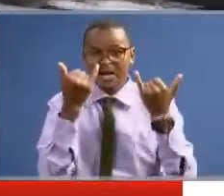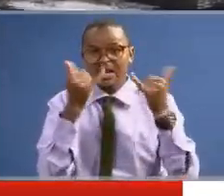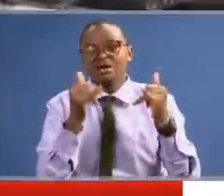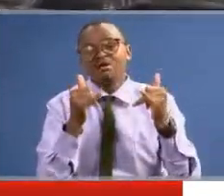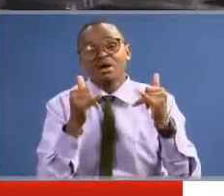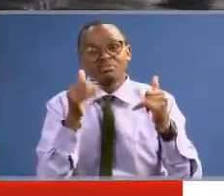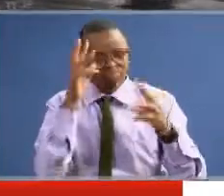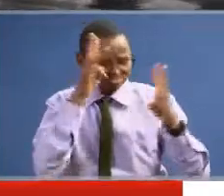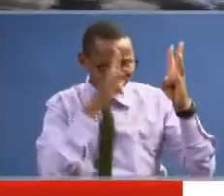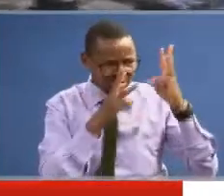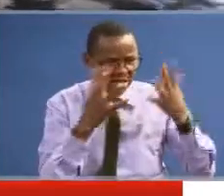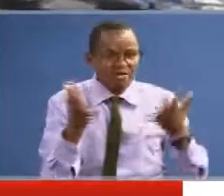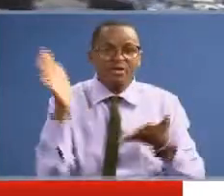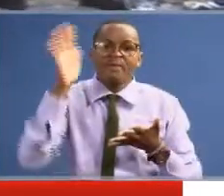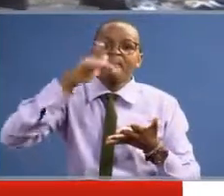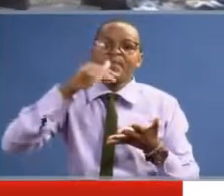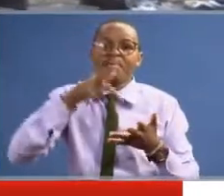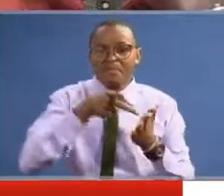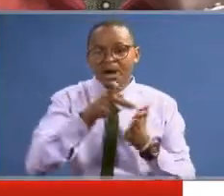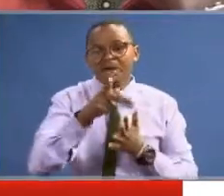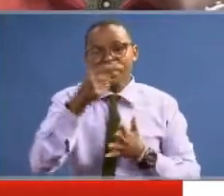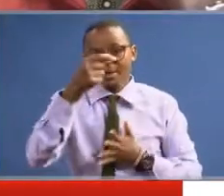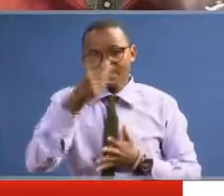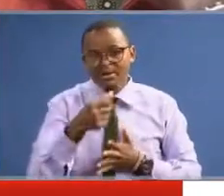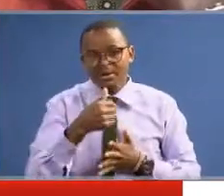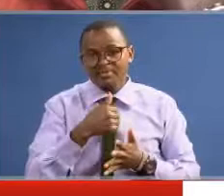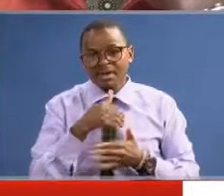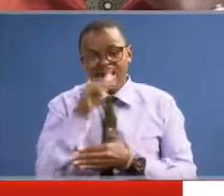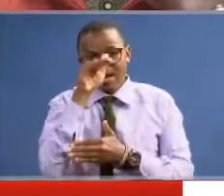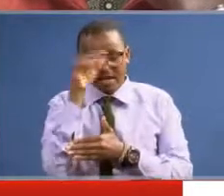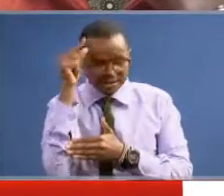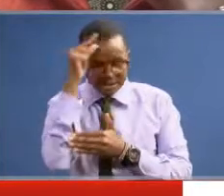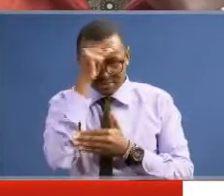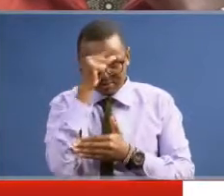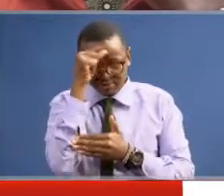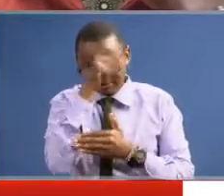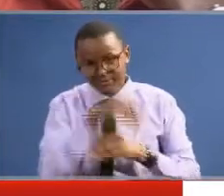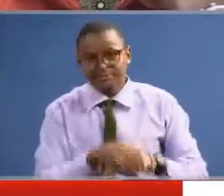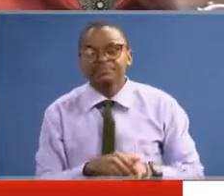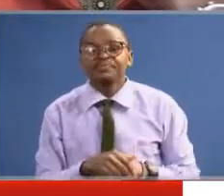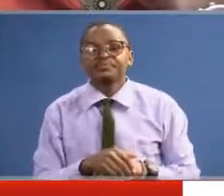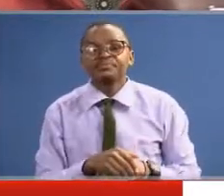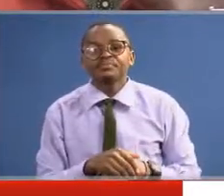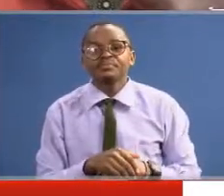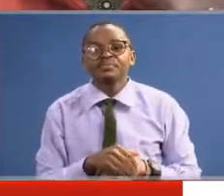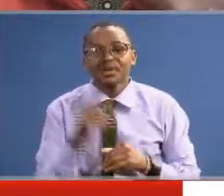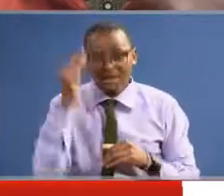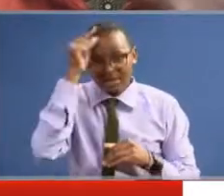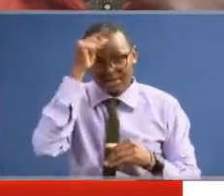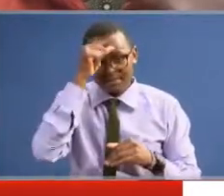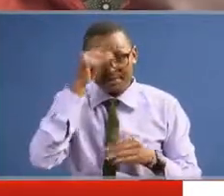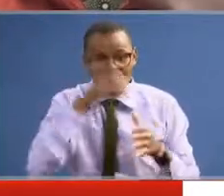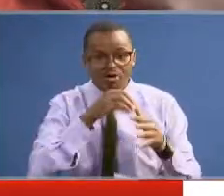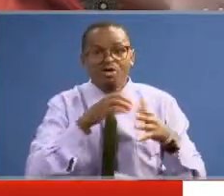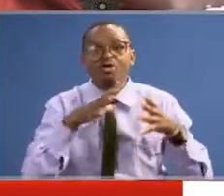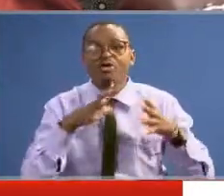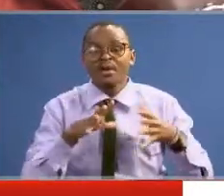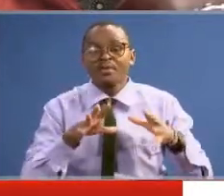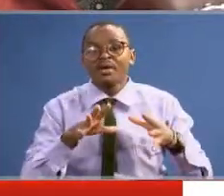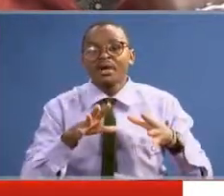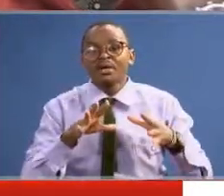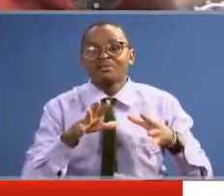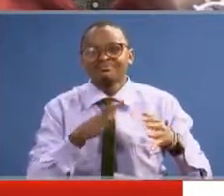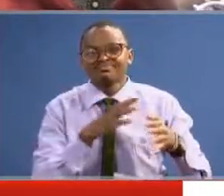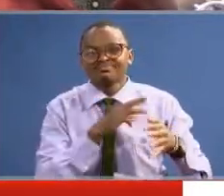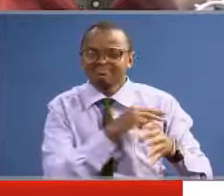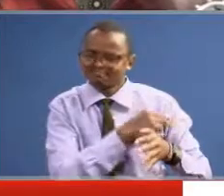on how they are going to pay back the money. Mimi naweza omba serikali, serikali ama wale watu wako na